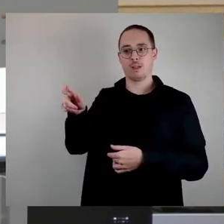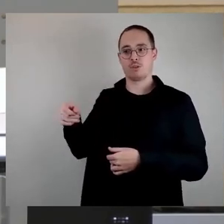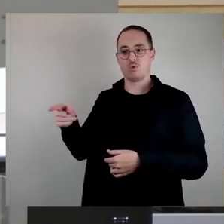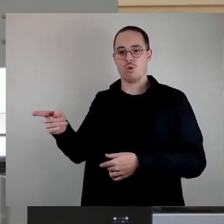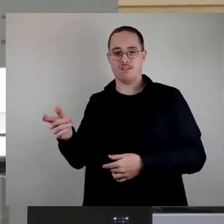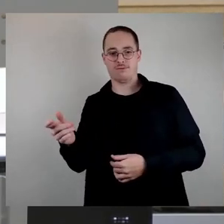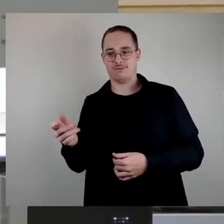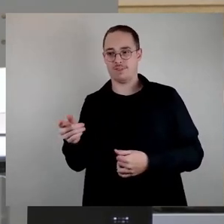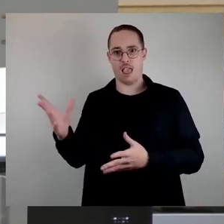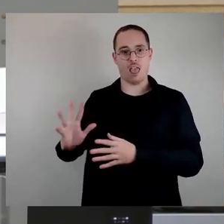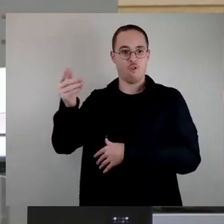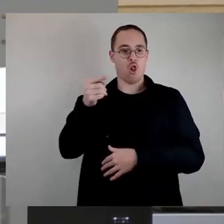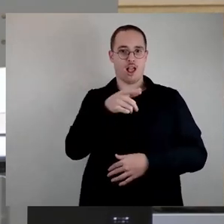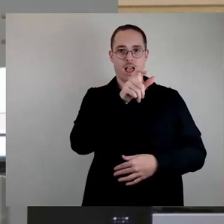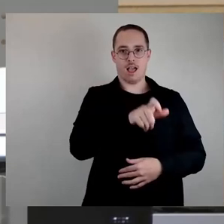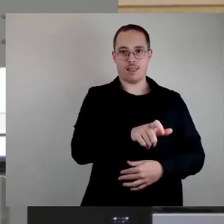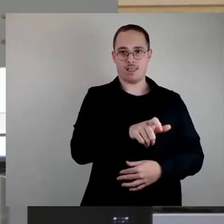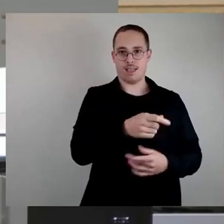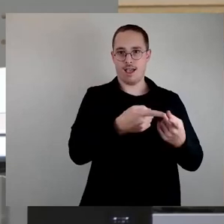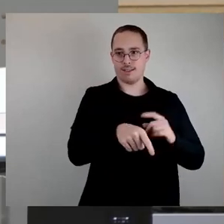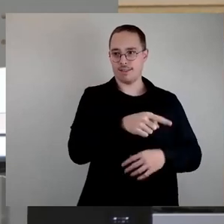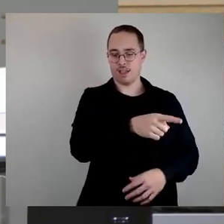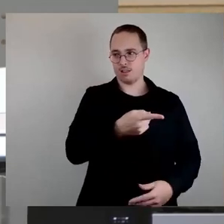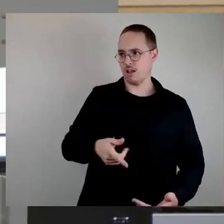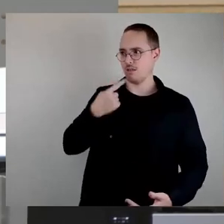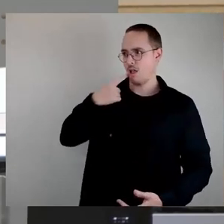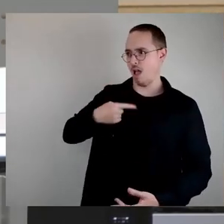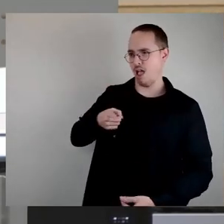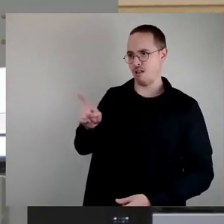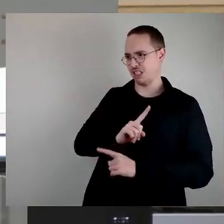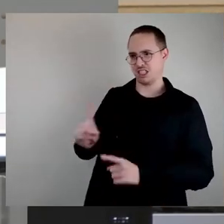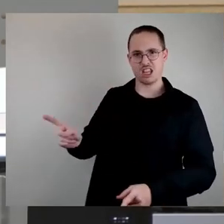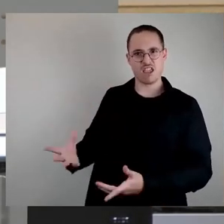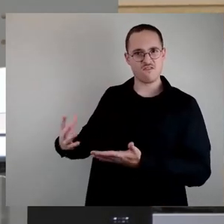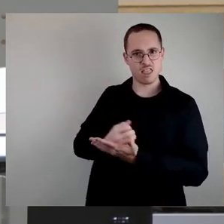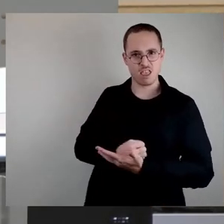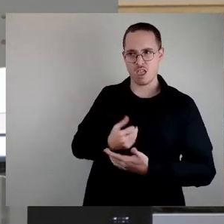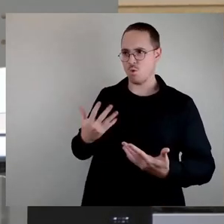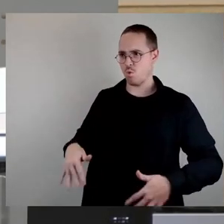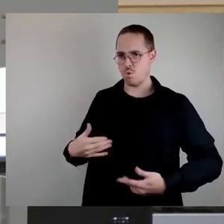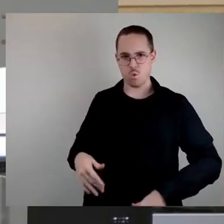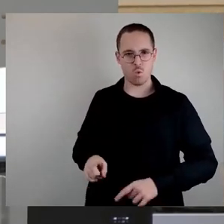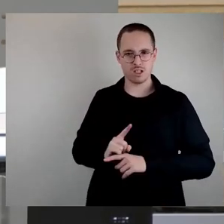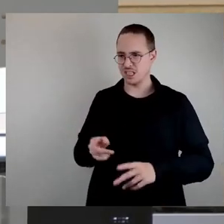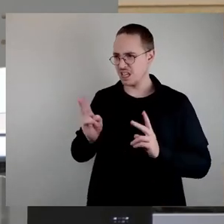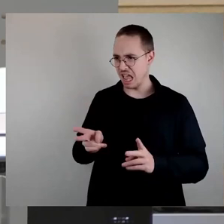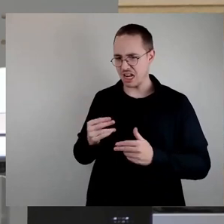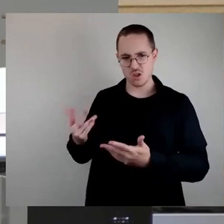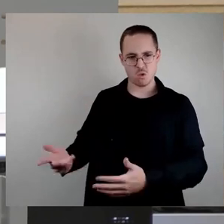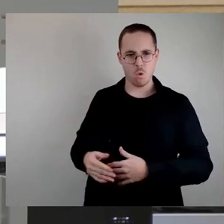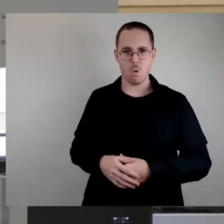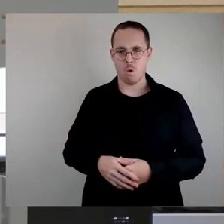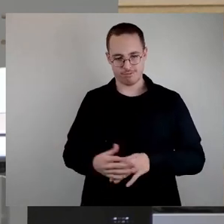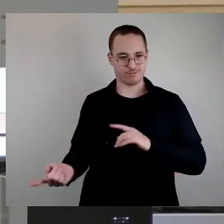er nicht hat, hätte jemand anders, ein bisschen auch zu Unrecht. Und da muss man sehr genau zuhören, um herauszufinden, ob vorgetragene